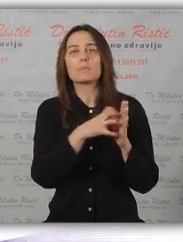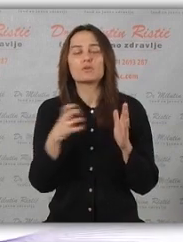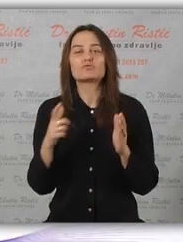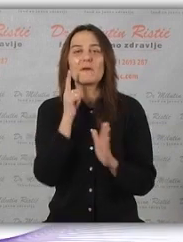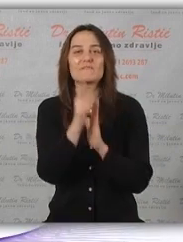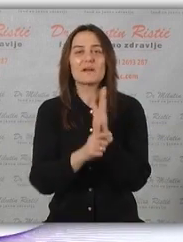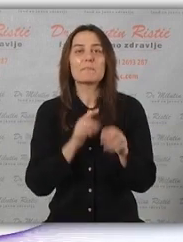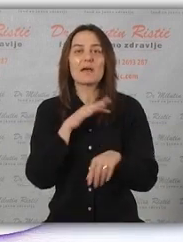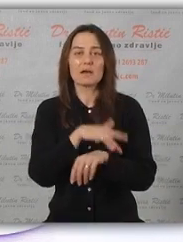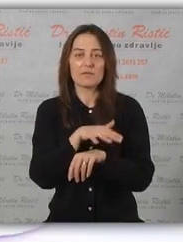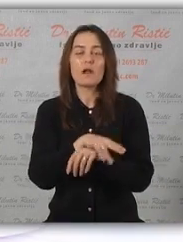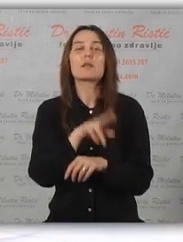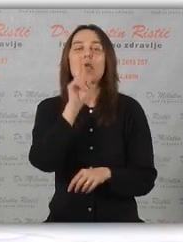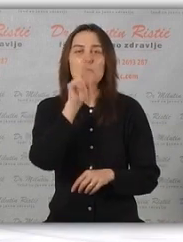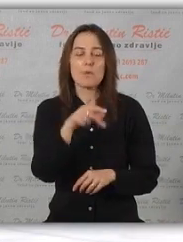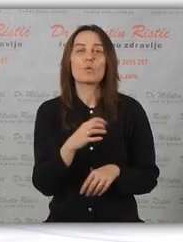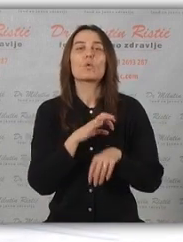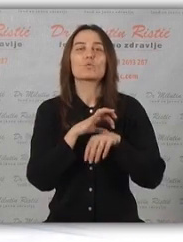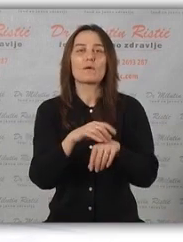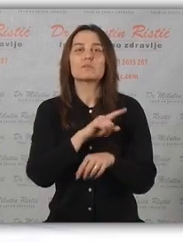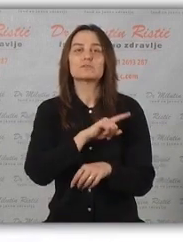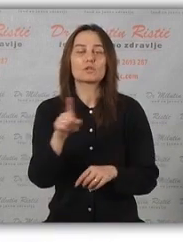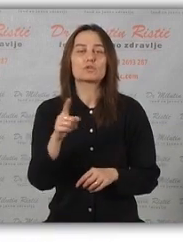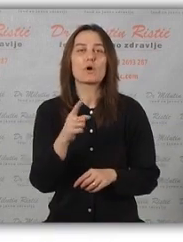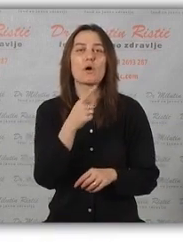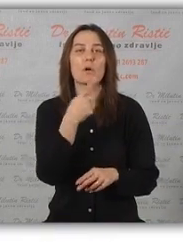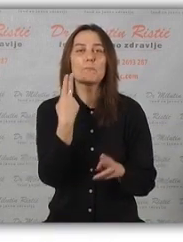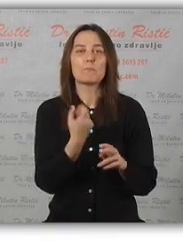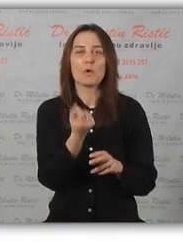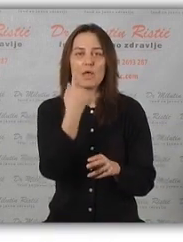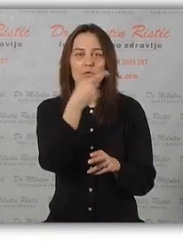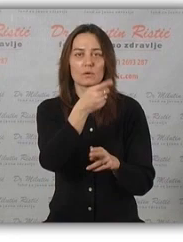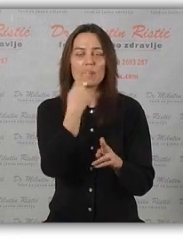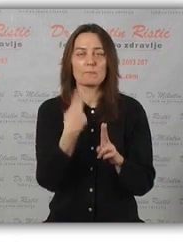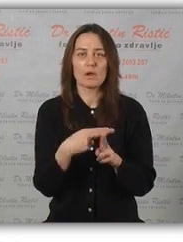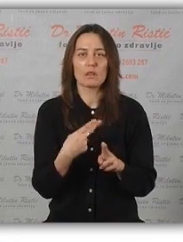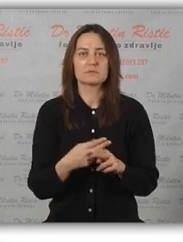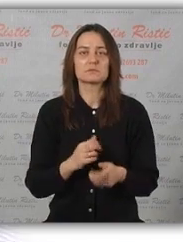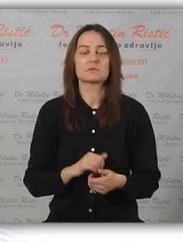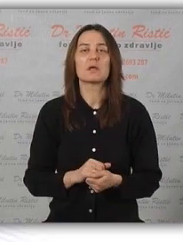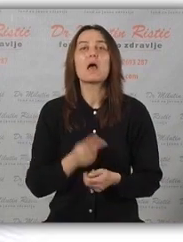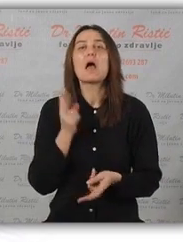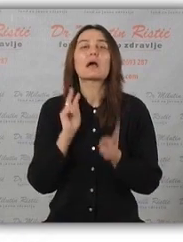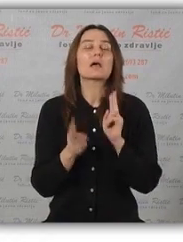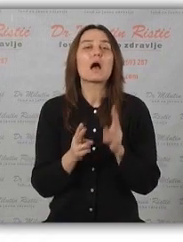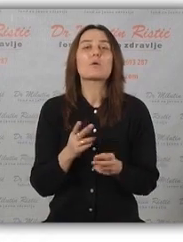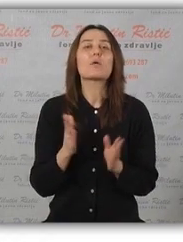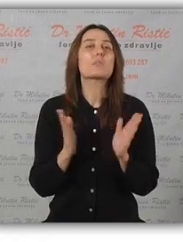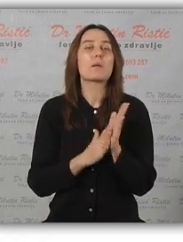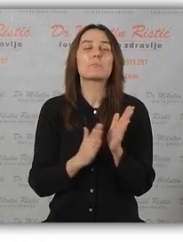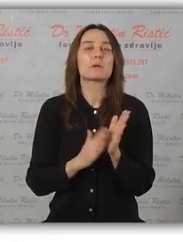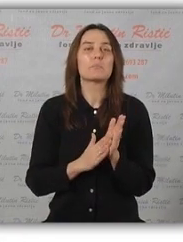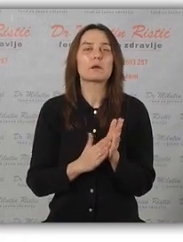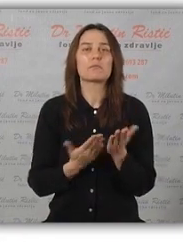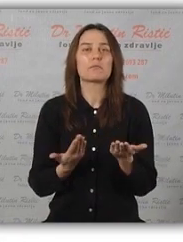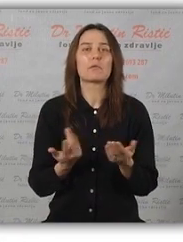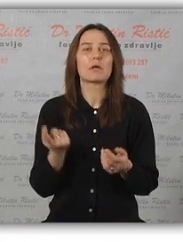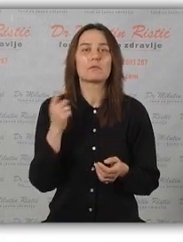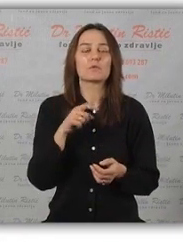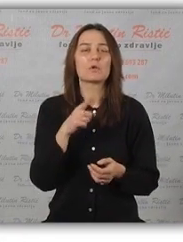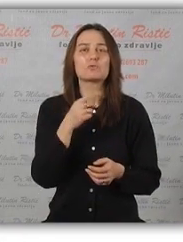koji produžavaju vreme krvarenja takođe mogu dovesti do melene. Kako dođe